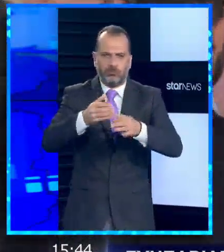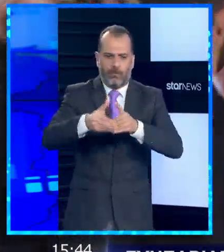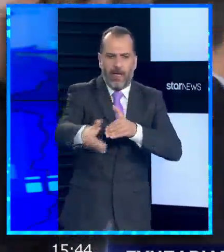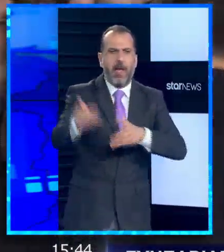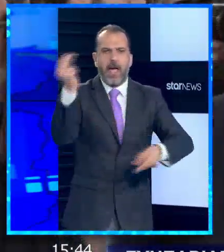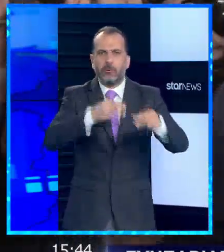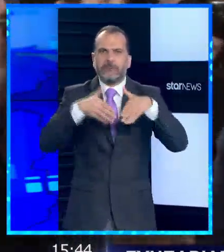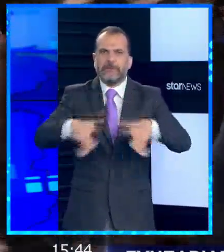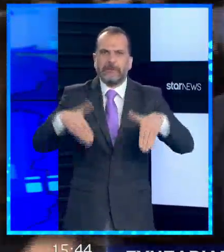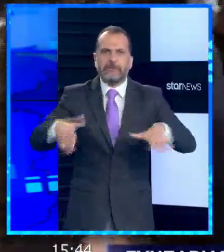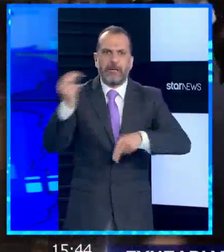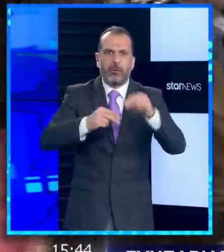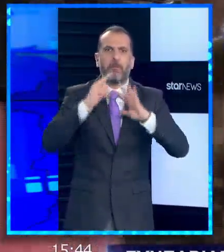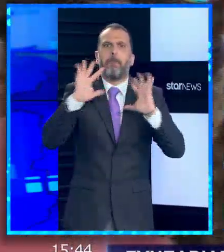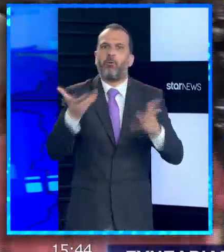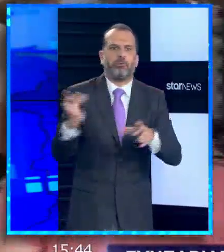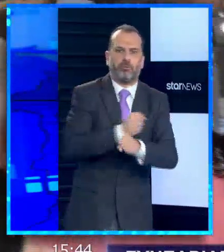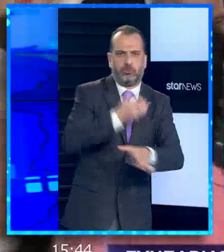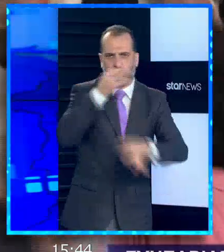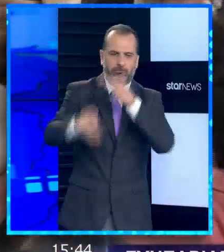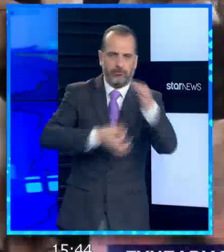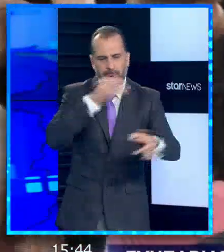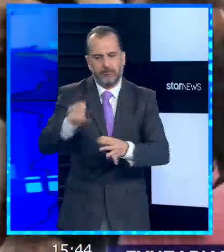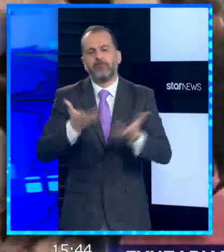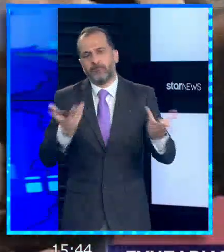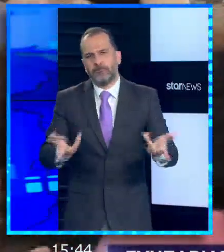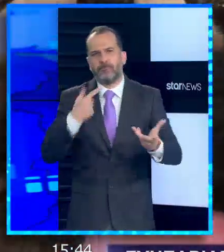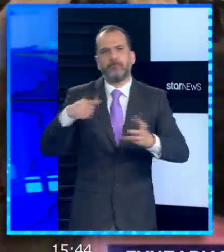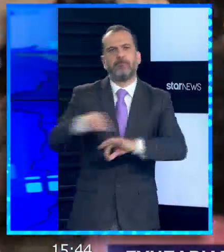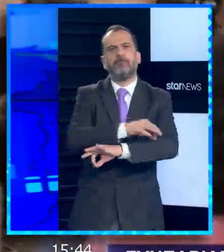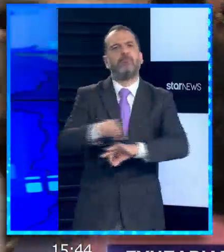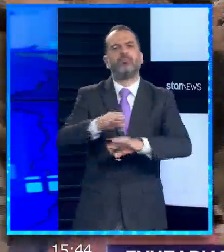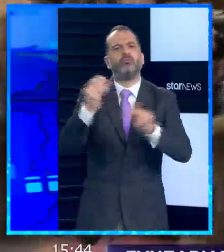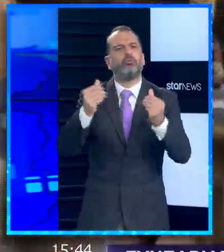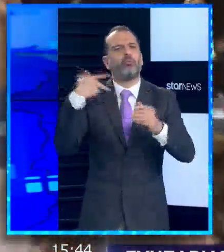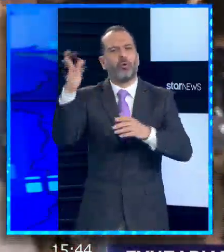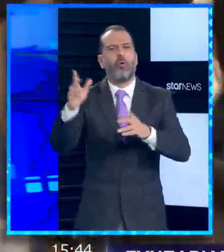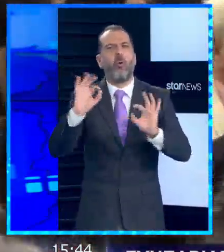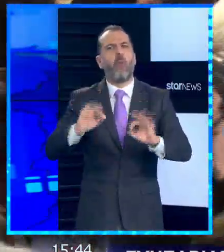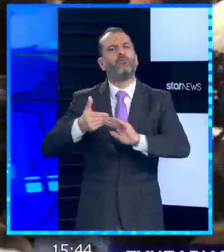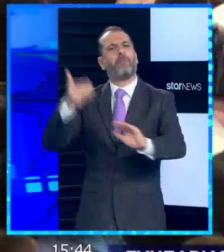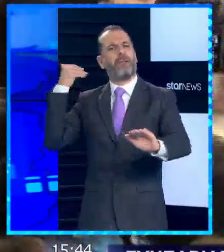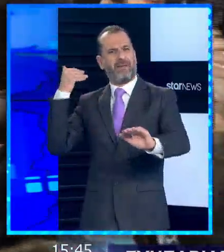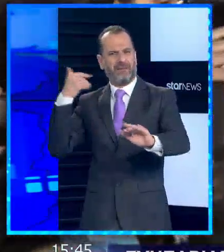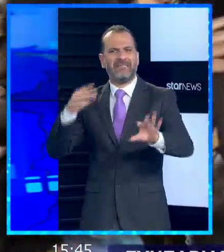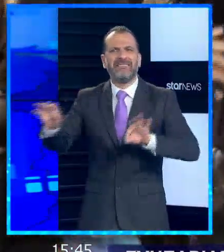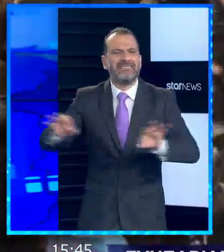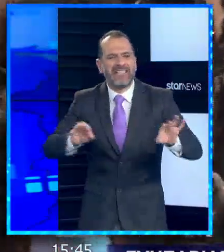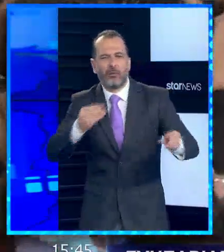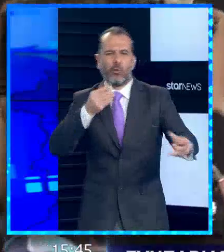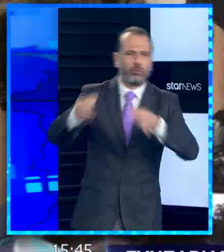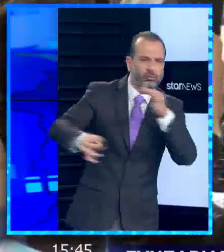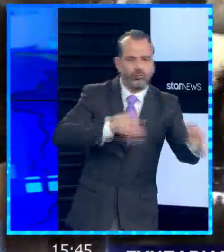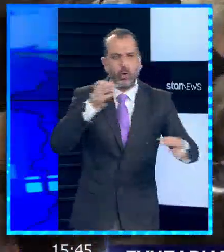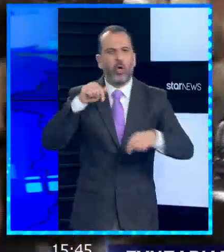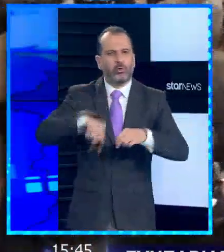αναμέτρησης, έχοντας βέβαια αποτύχει η στρατηγική που κράτησε στην προηγούμενη κάλπη και μετά το σοκ